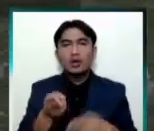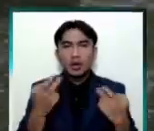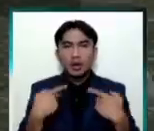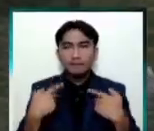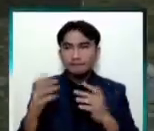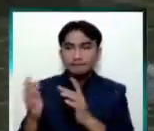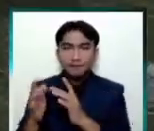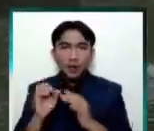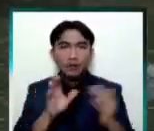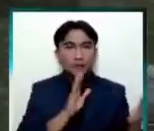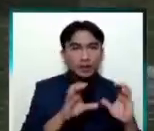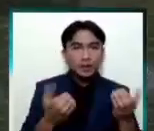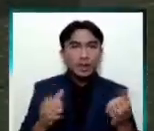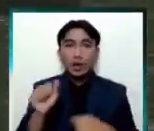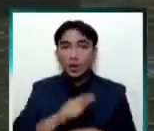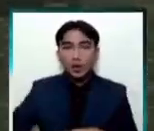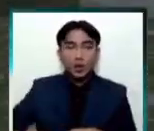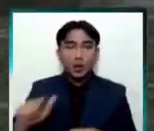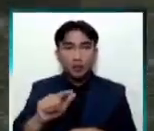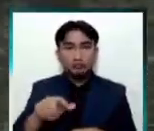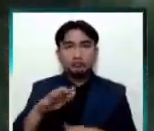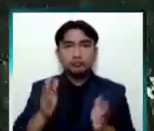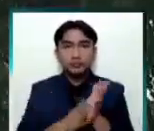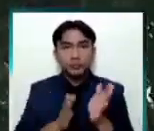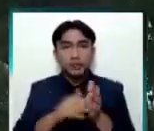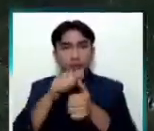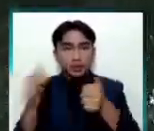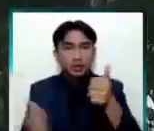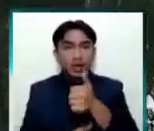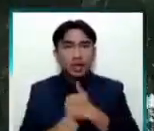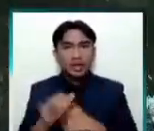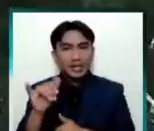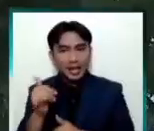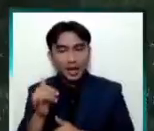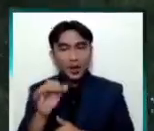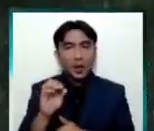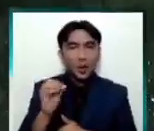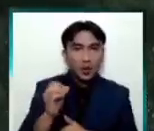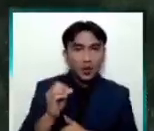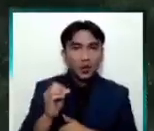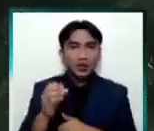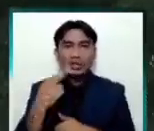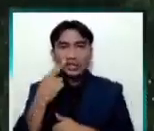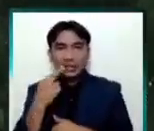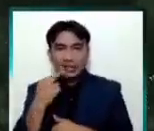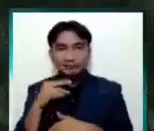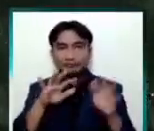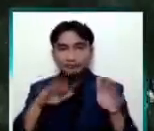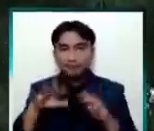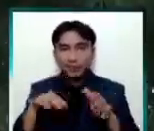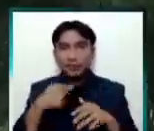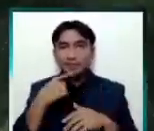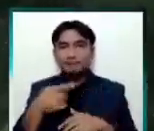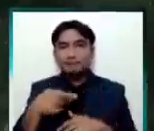classes sa lahat ng antas sa mga paaralang nasa ilalim ng yellow, orange at red rainfall warning ng PAGASA at sa mga lugar na